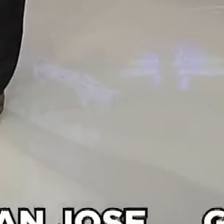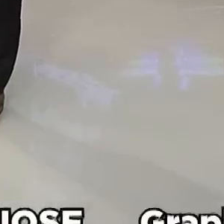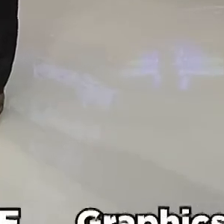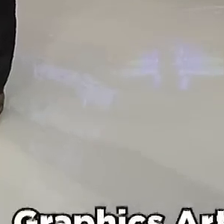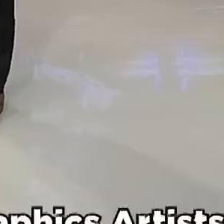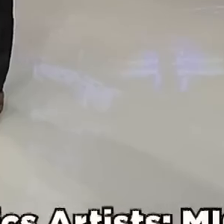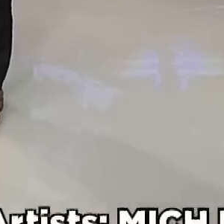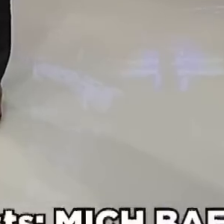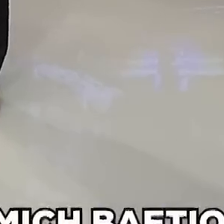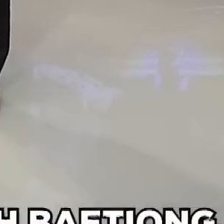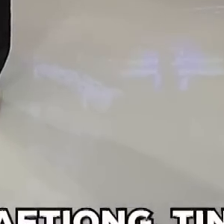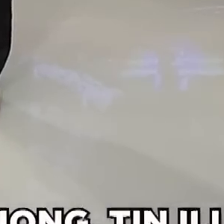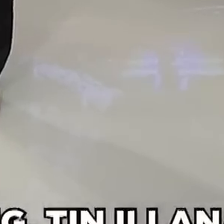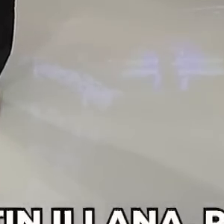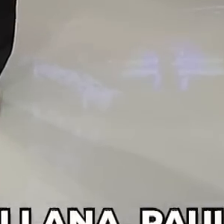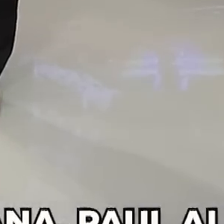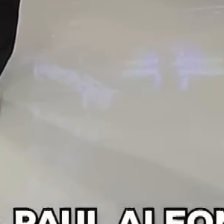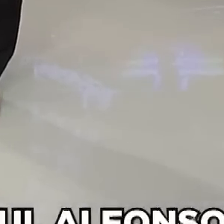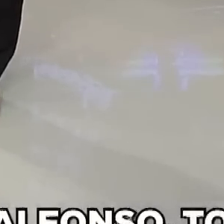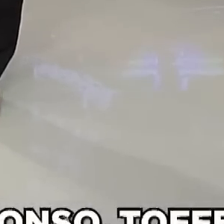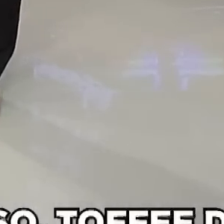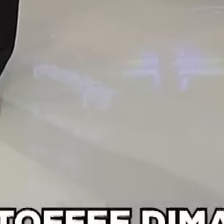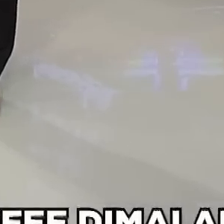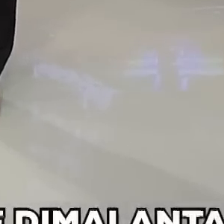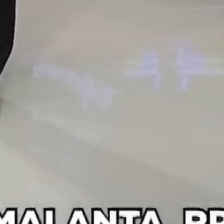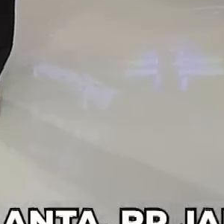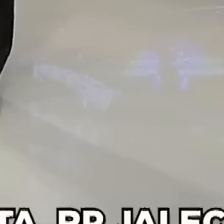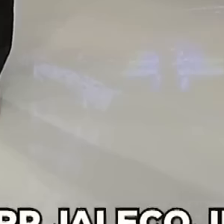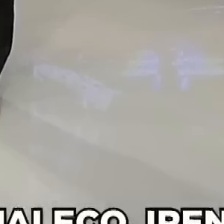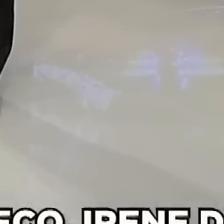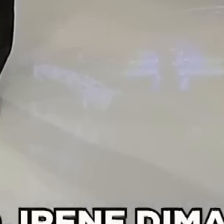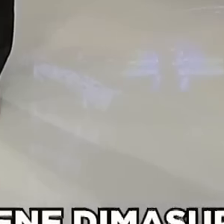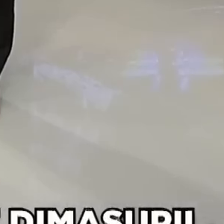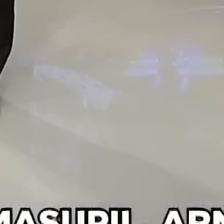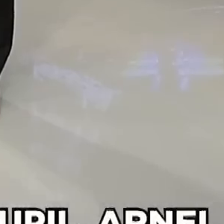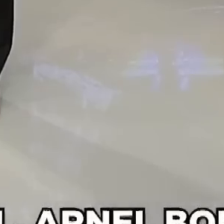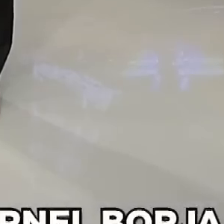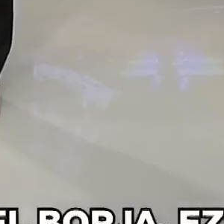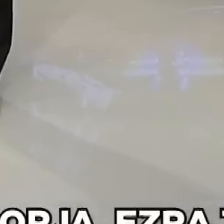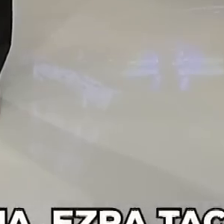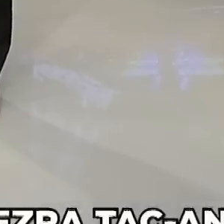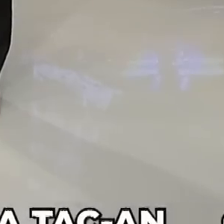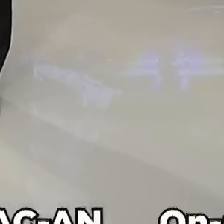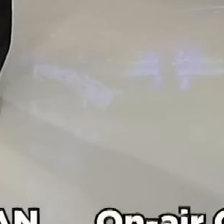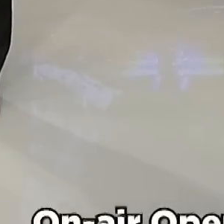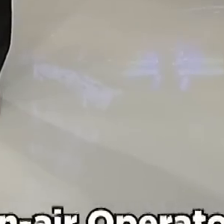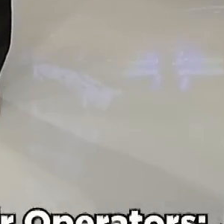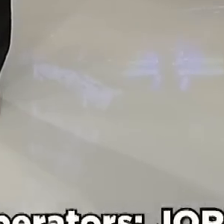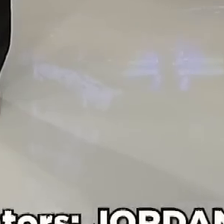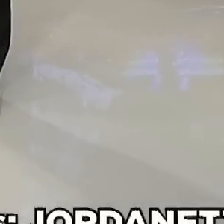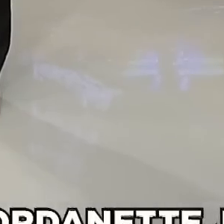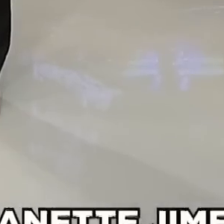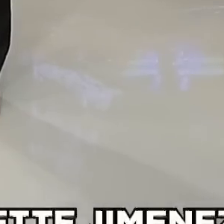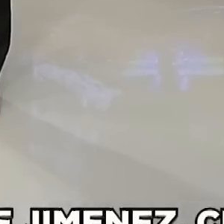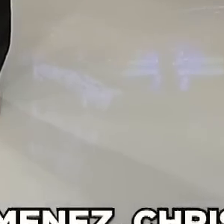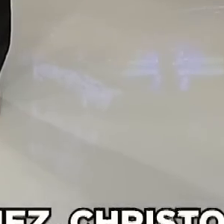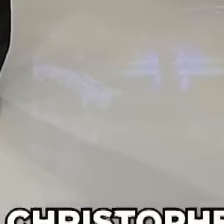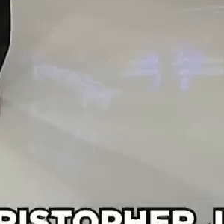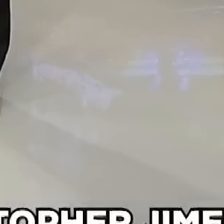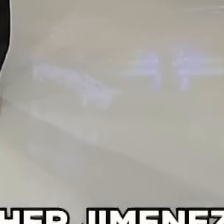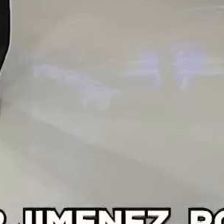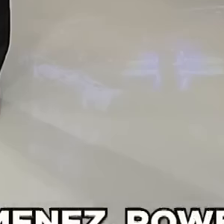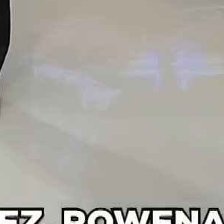Oo! Madami tayo dito, ha? Hindi lang tayo. Meron pang aplodi. May